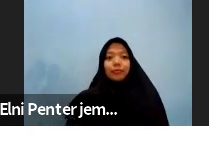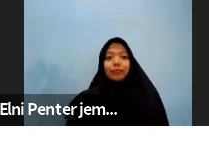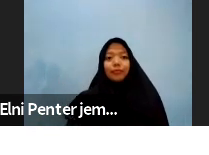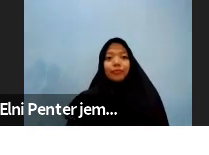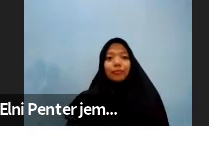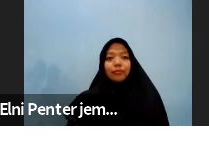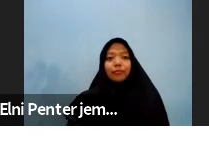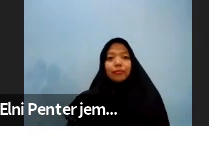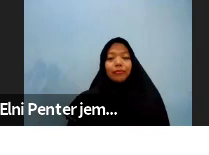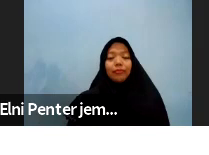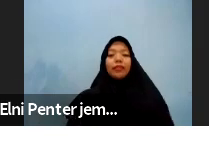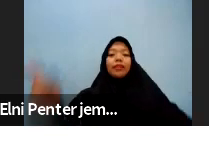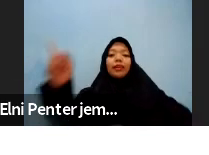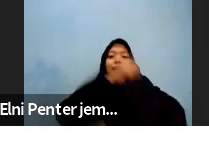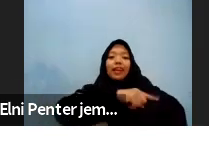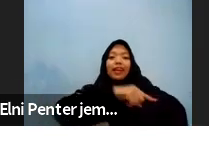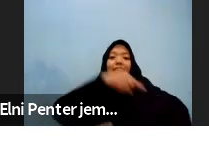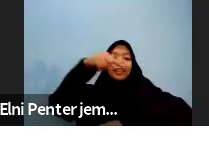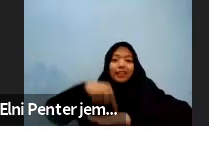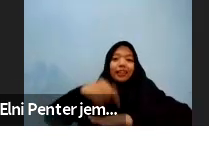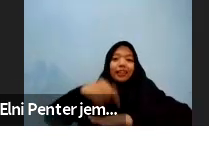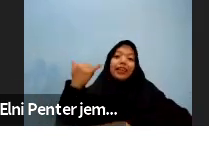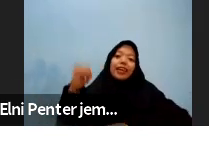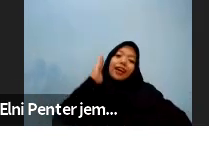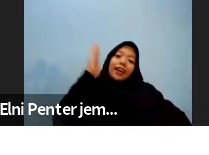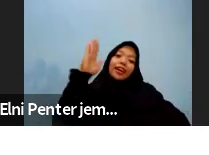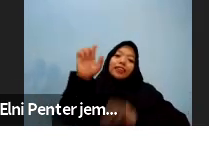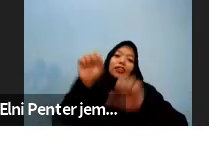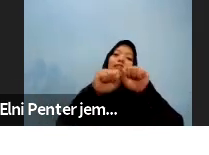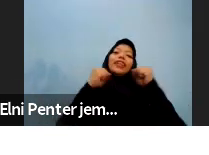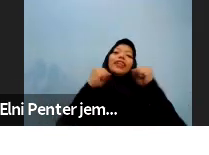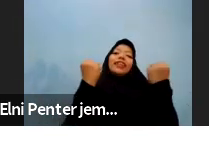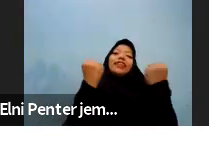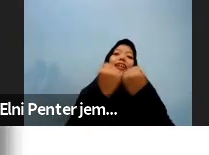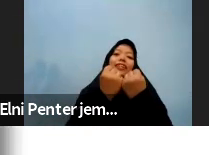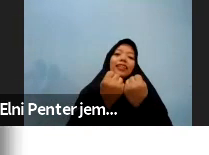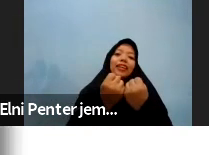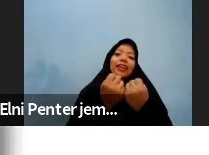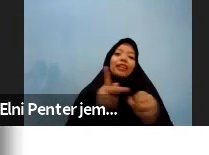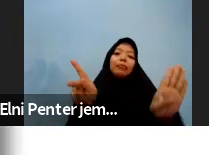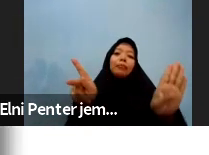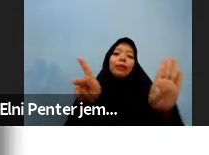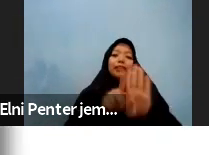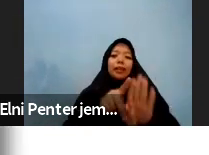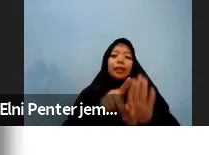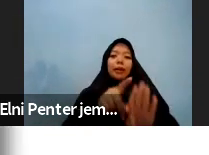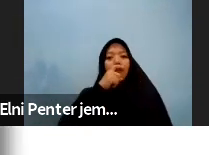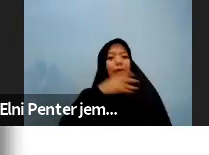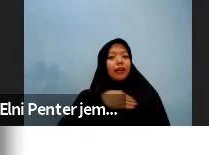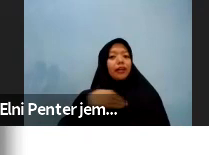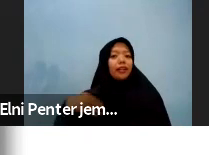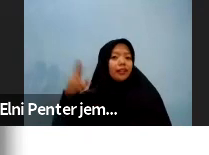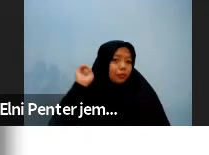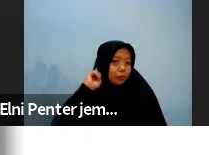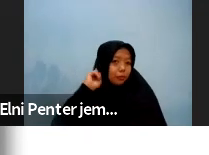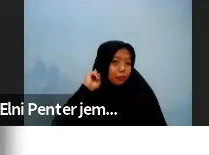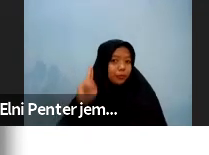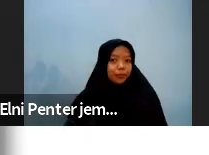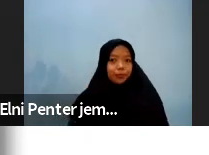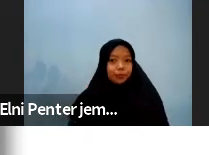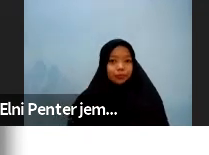hari ini yang ingin saya sosialisasikan kepada bapak dan ibu Hai nah sebelumnya